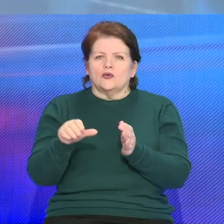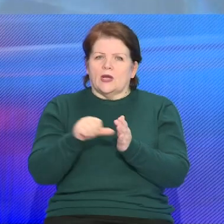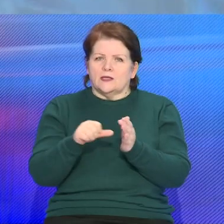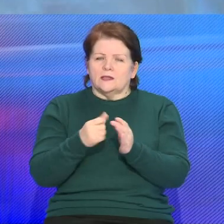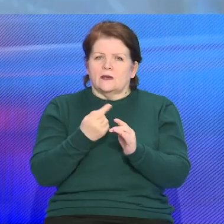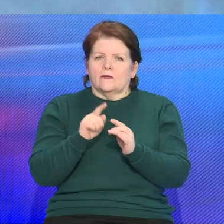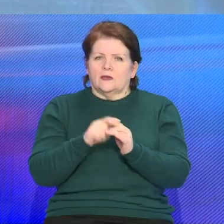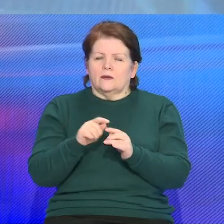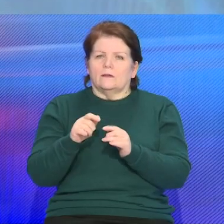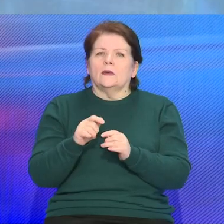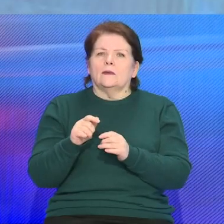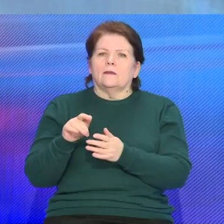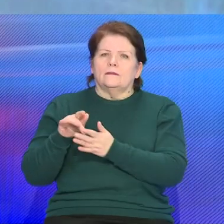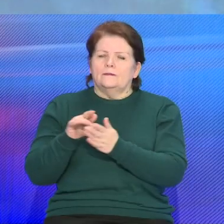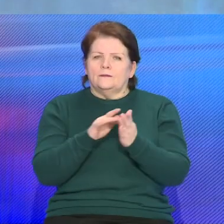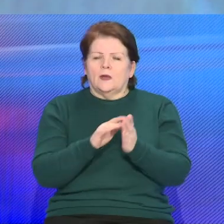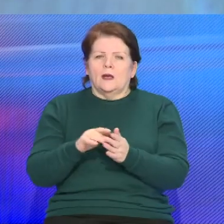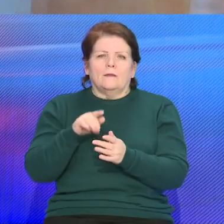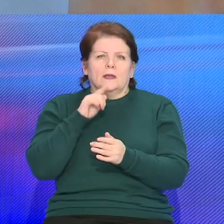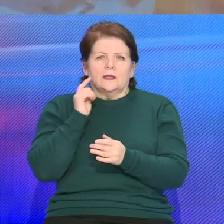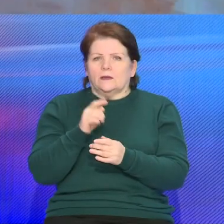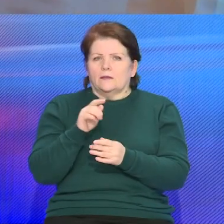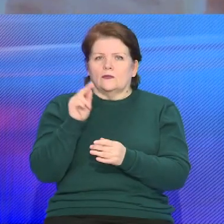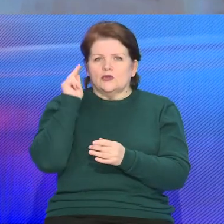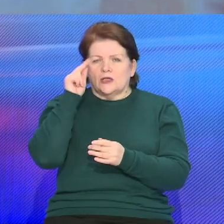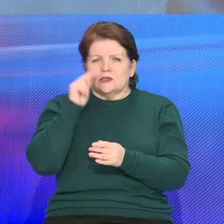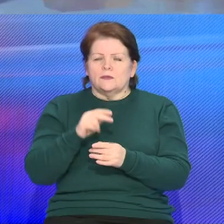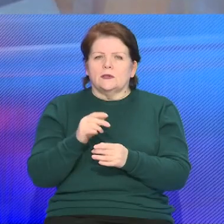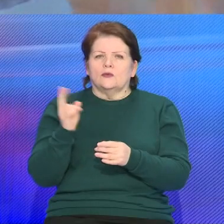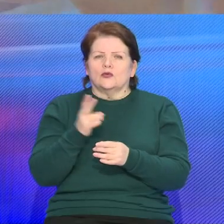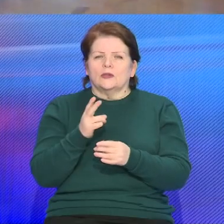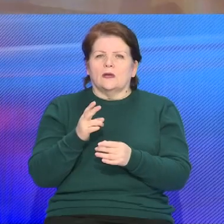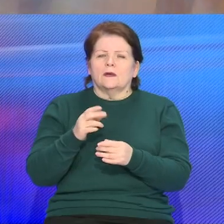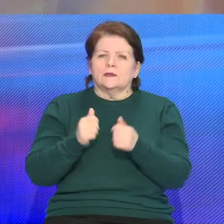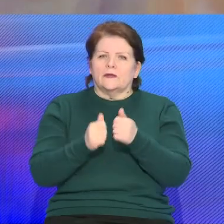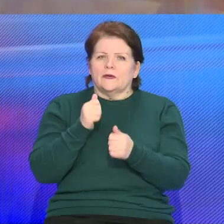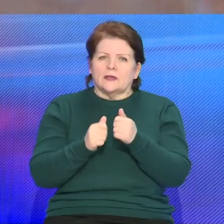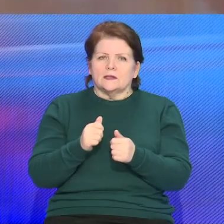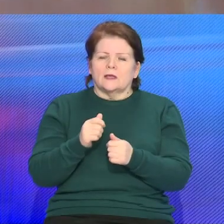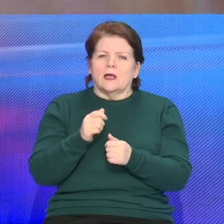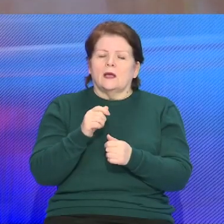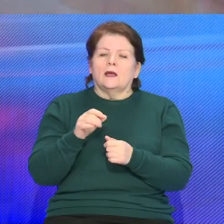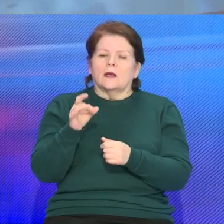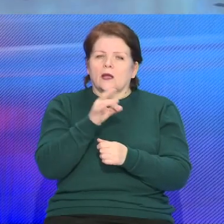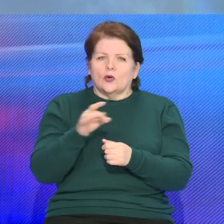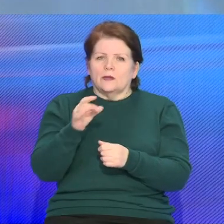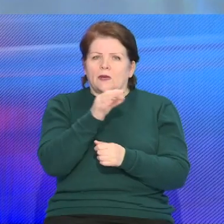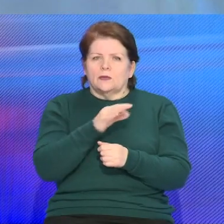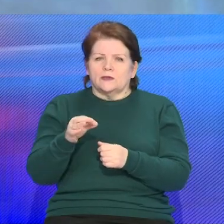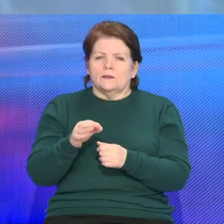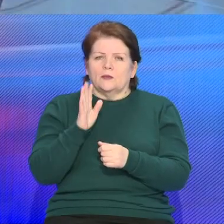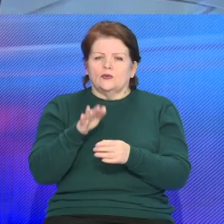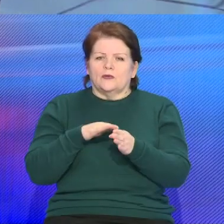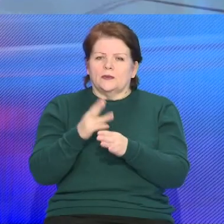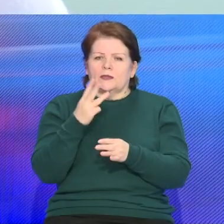памяці юнакам і дзяўчатам прыйдзецца на школьным, раённым і абласных этапах, дзе ім будуць прапанаваны тры заданні.